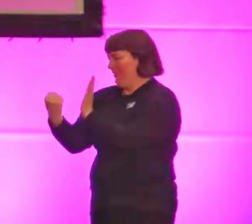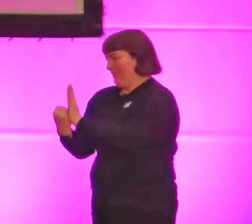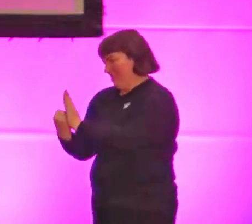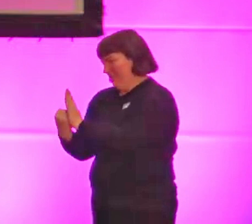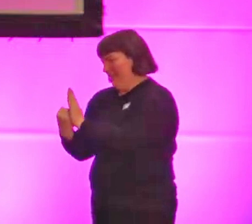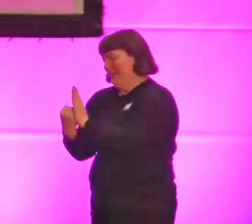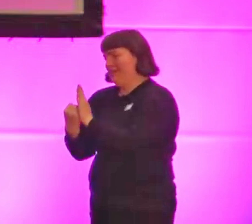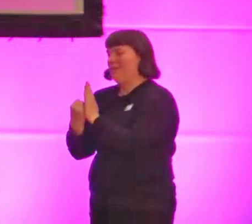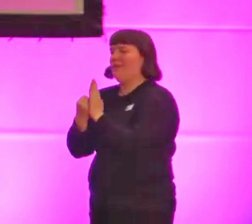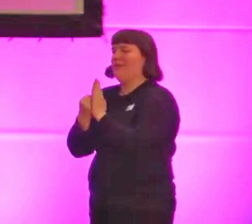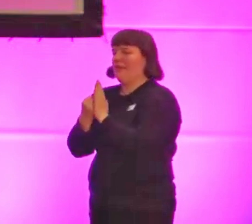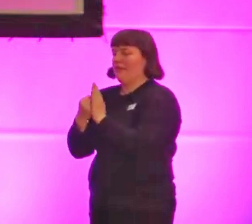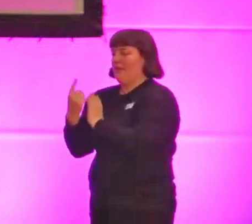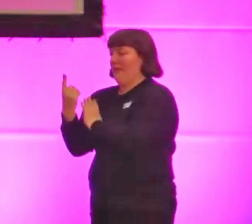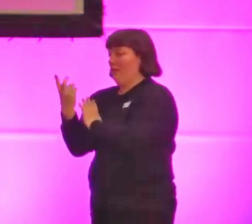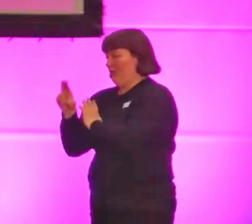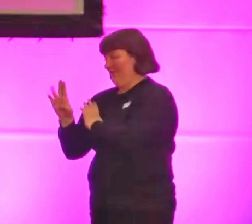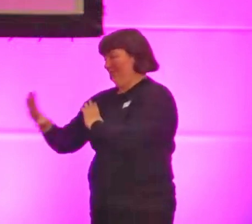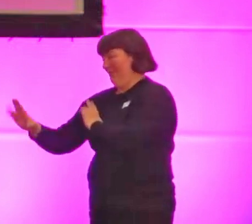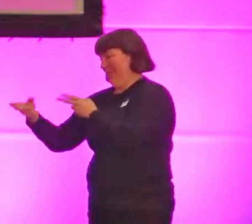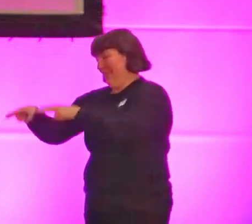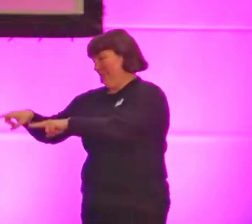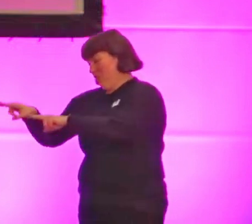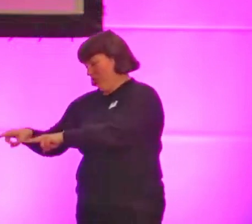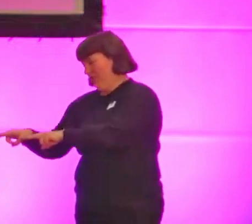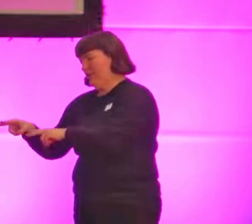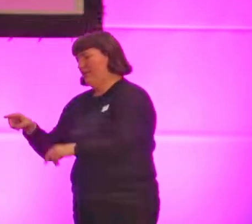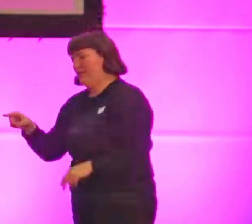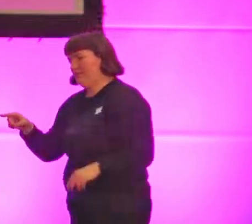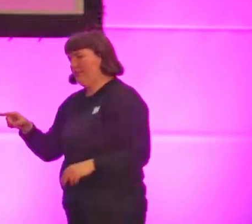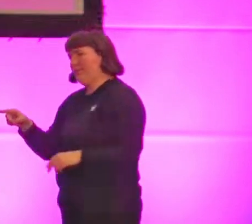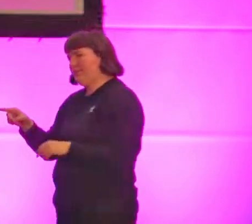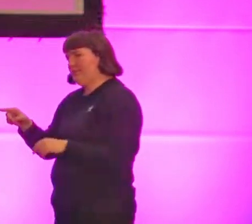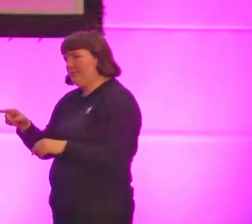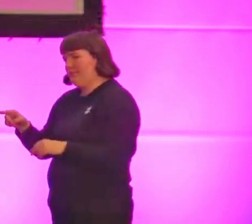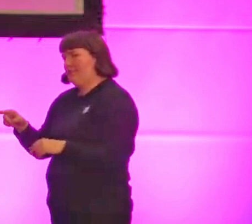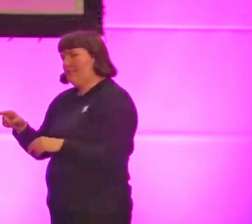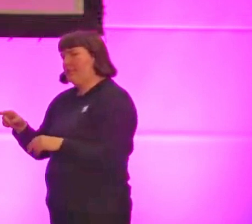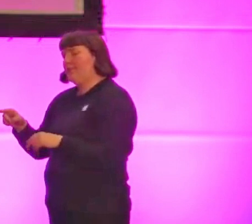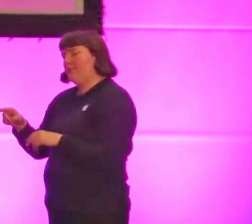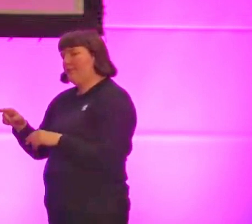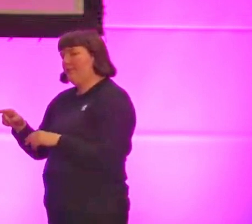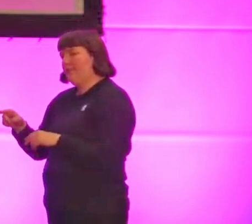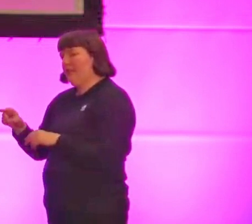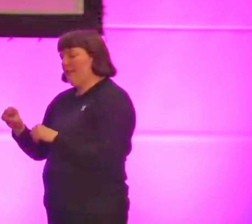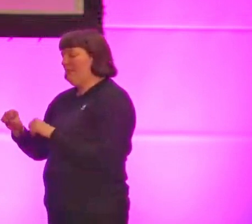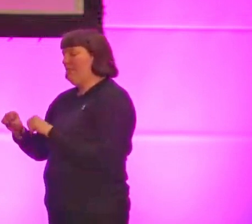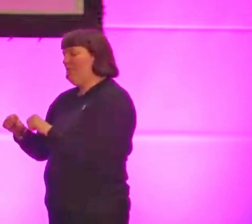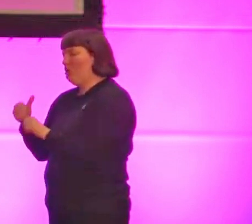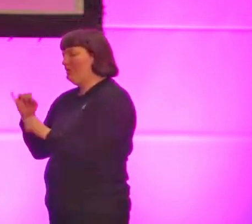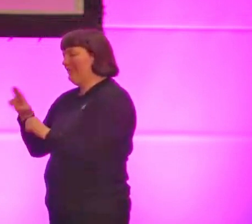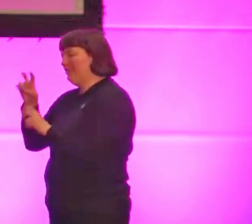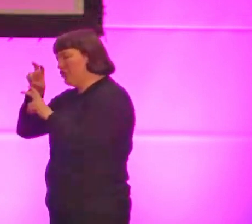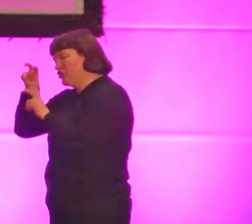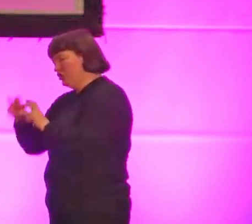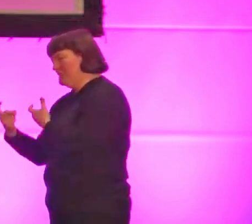om. Lundins advokater, de fick det i reglerna om artsinsyn i rättegångsmarken.